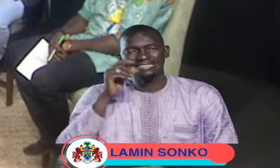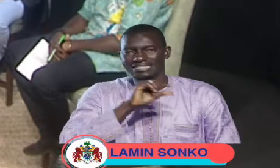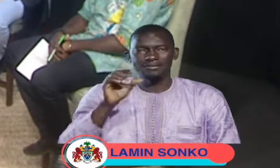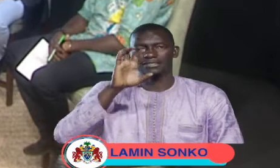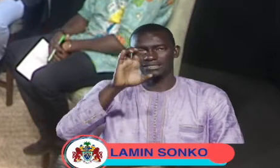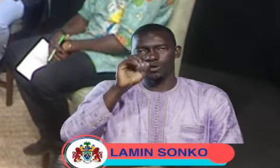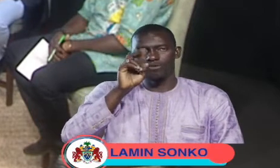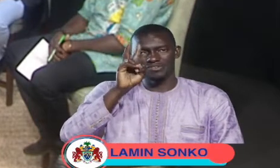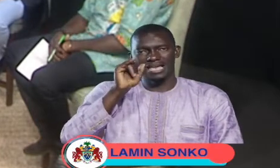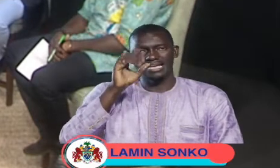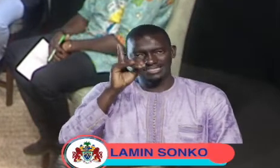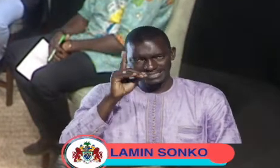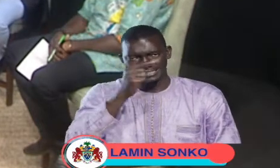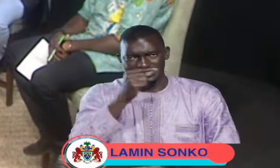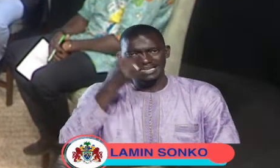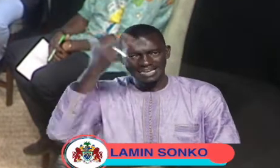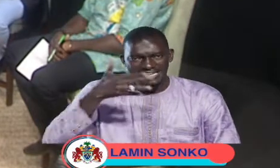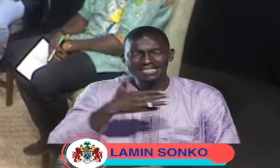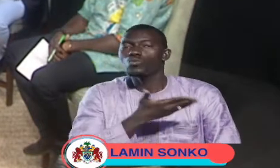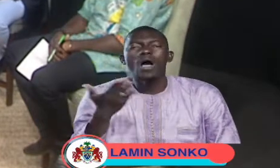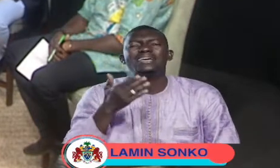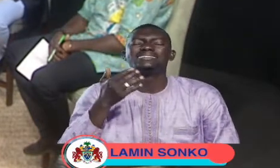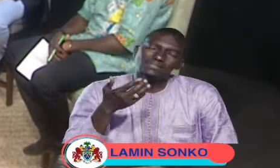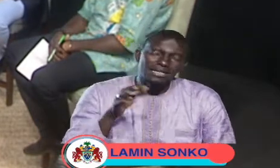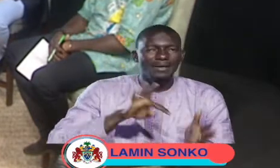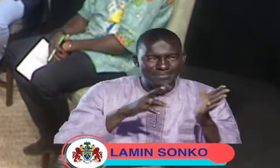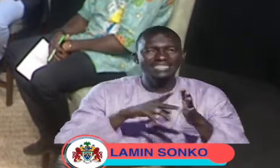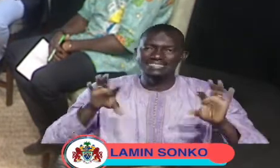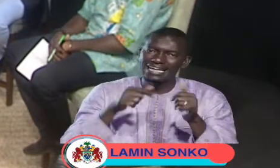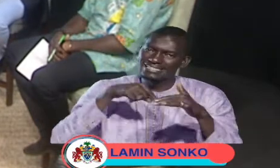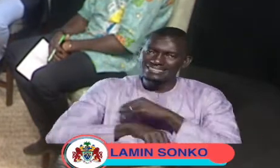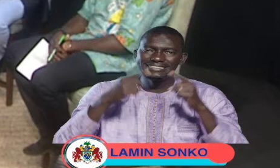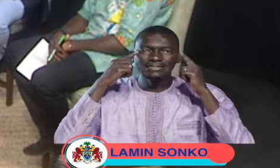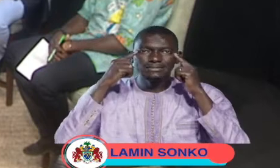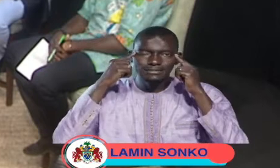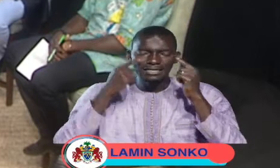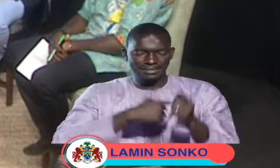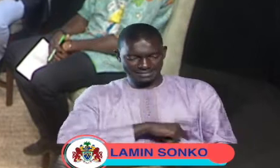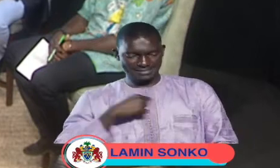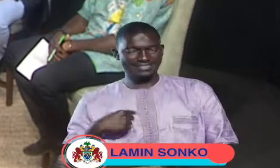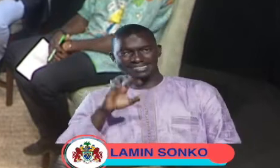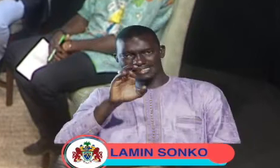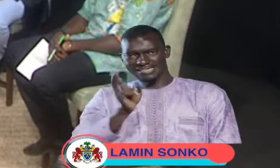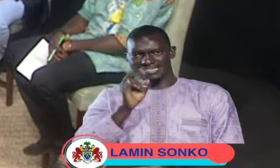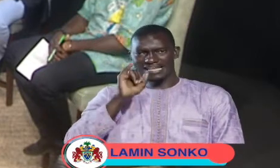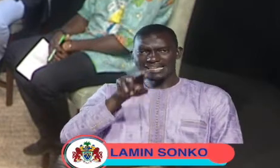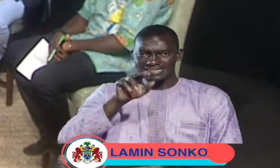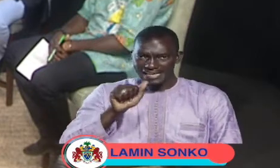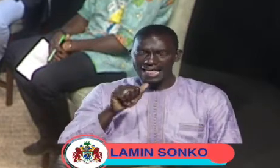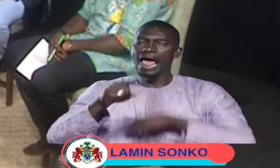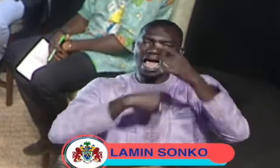kabala o fanan wal ne mo jama sa 2019 nete so kamala wato la fin da ko no a lo fin do ñin ko no ya jibe